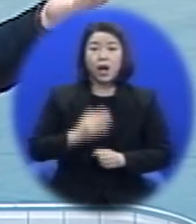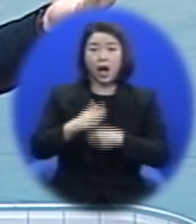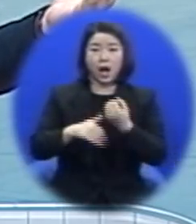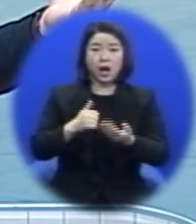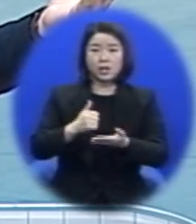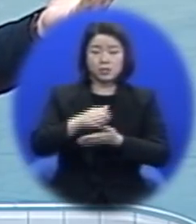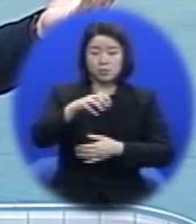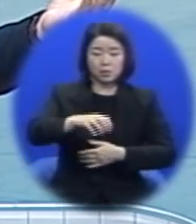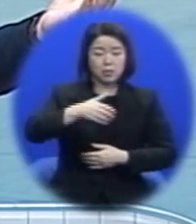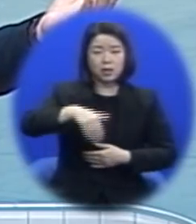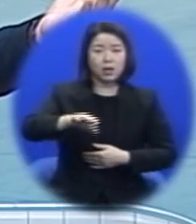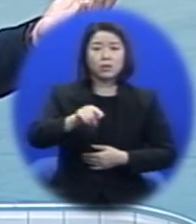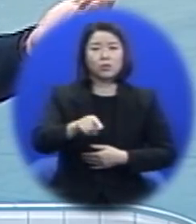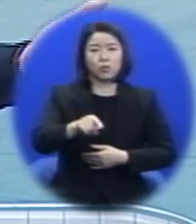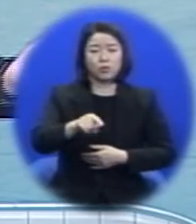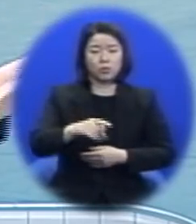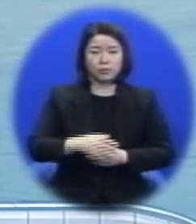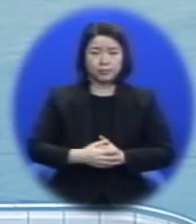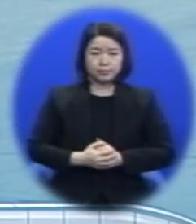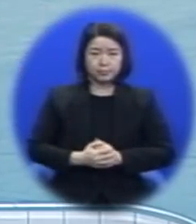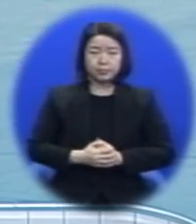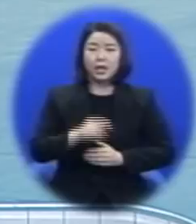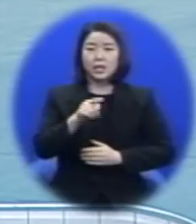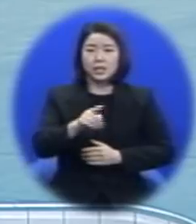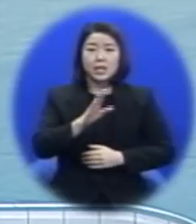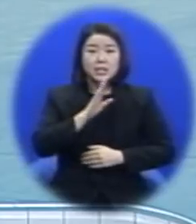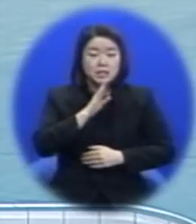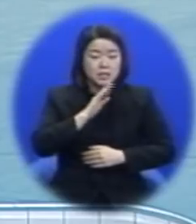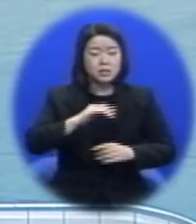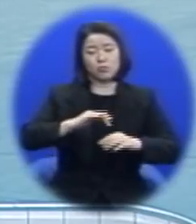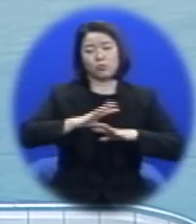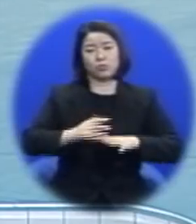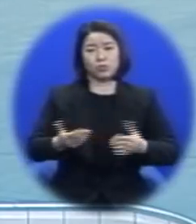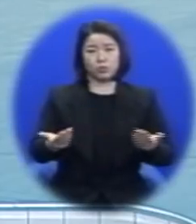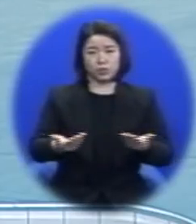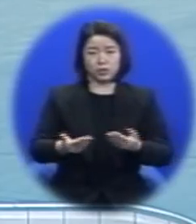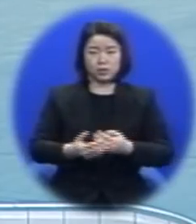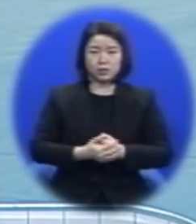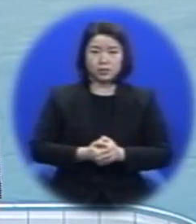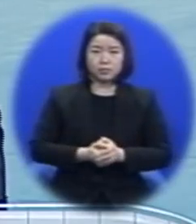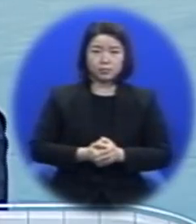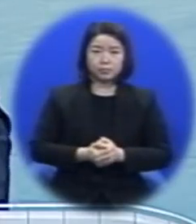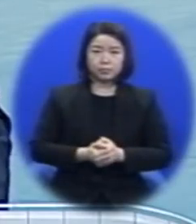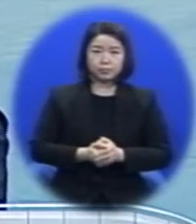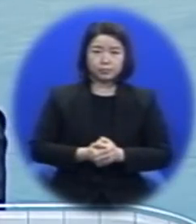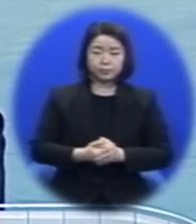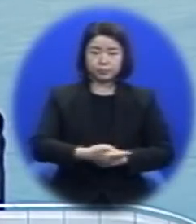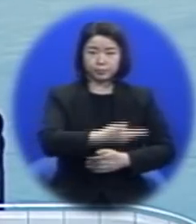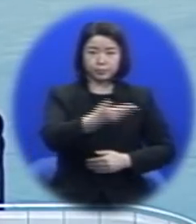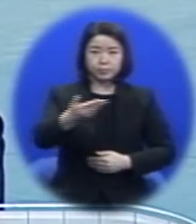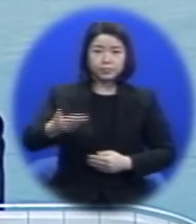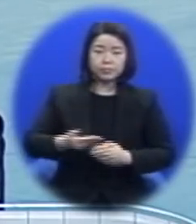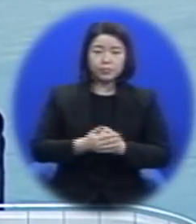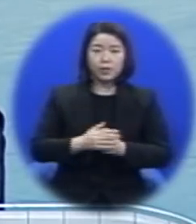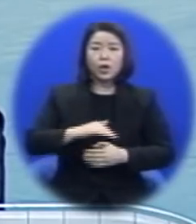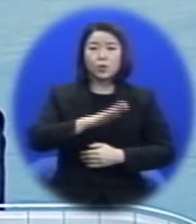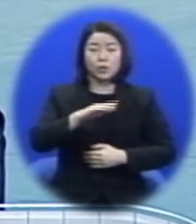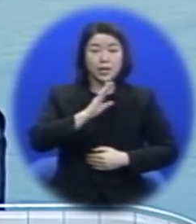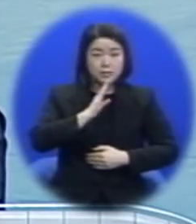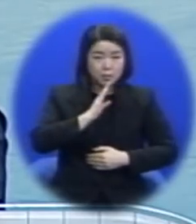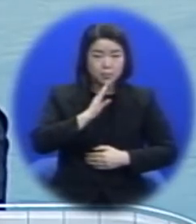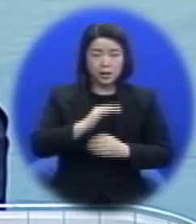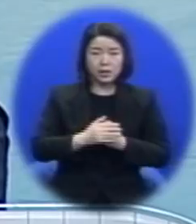하나님 앞에 가는 것입니다. 그게 진짜 두려운 것입니다. 여러분, 우리가